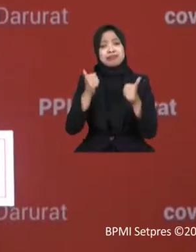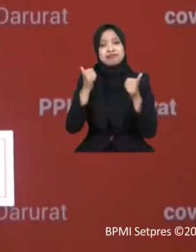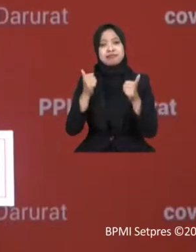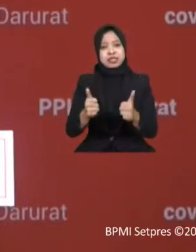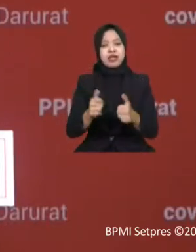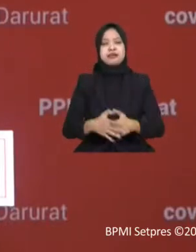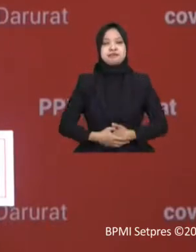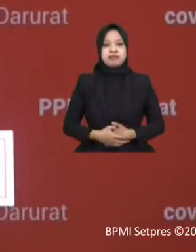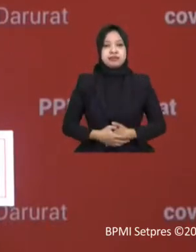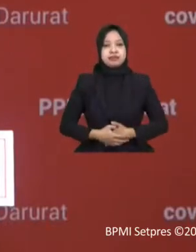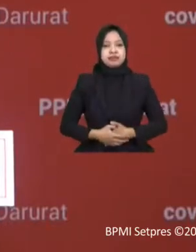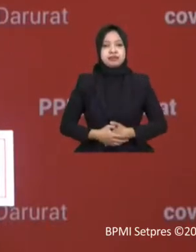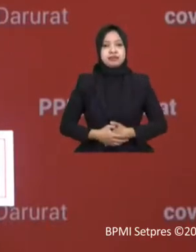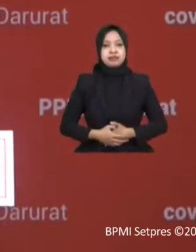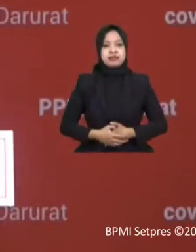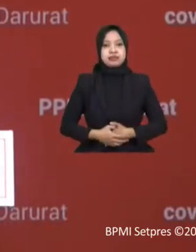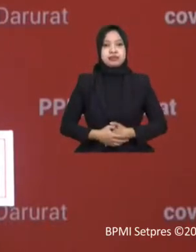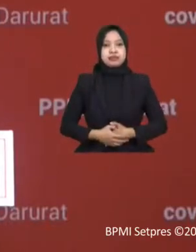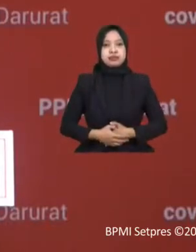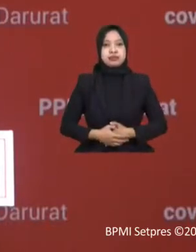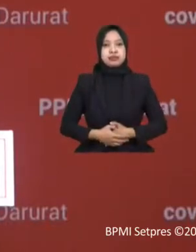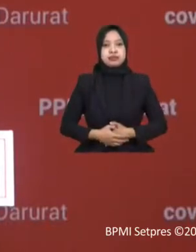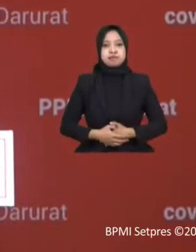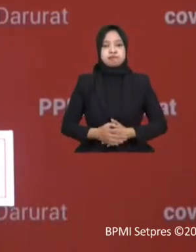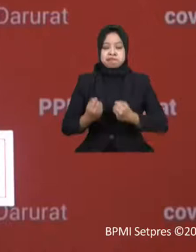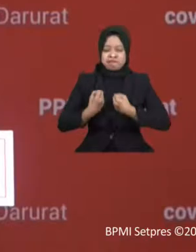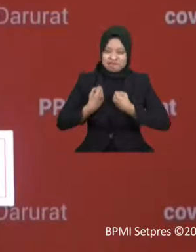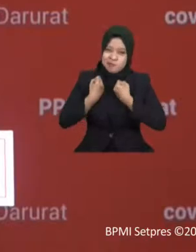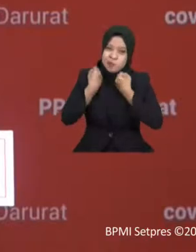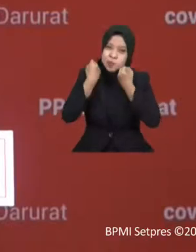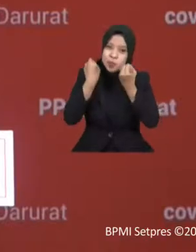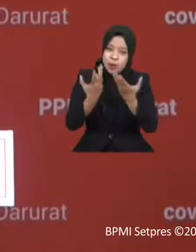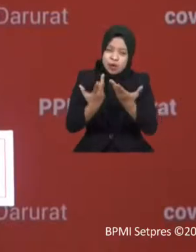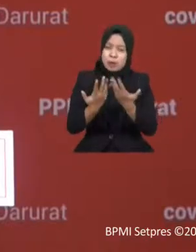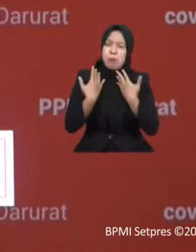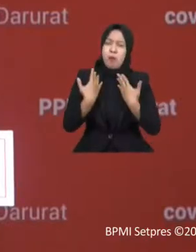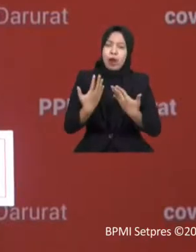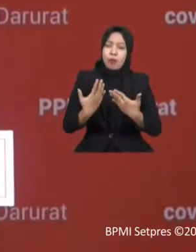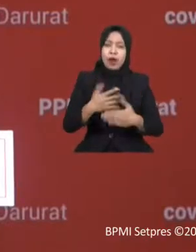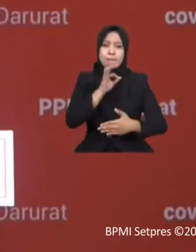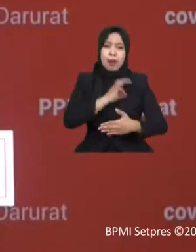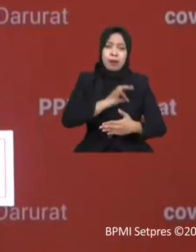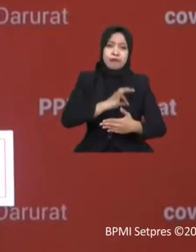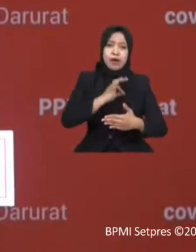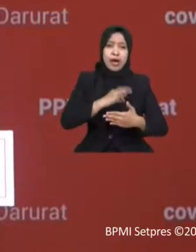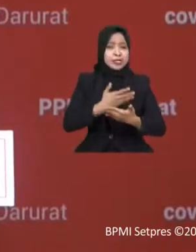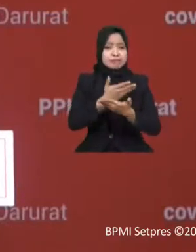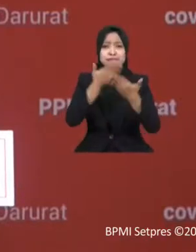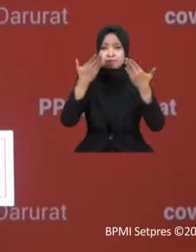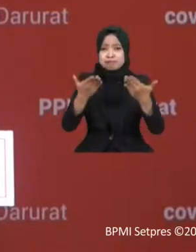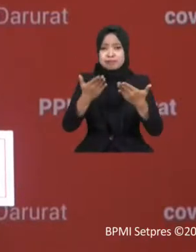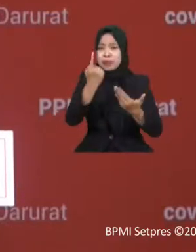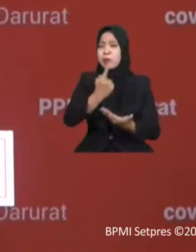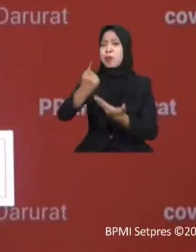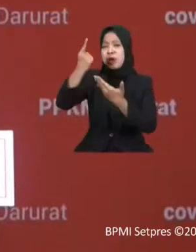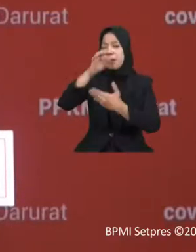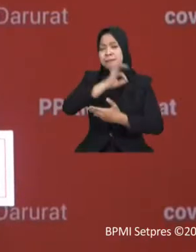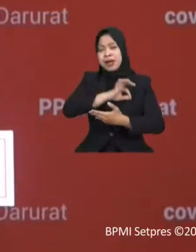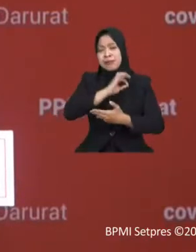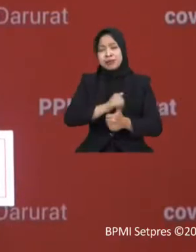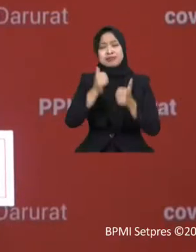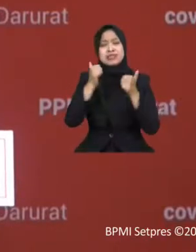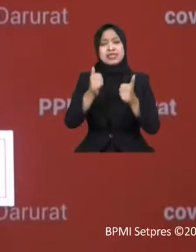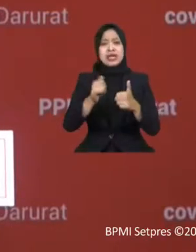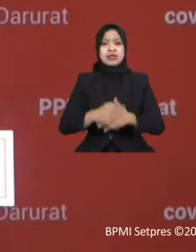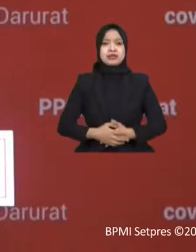udah dirumah masing-masing pengorbanan kita Insyaallah akan berbuah amal dan pahala